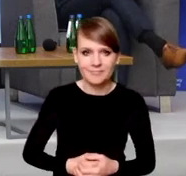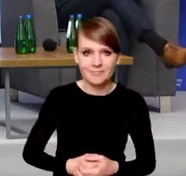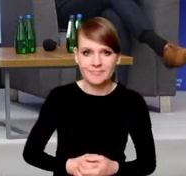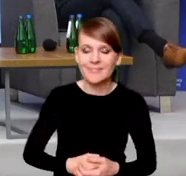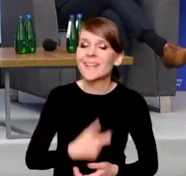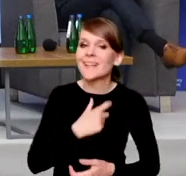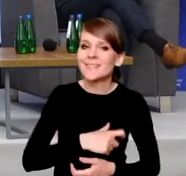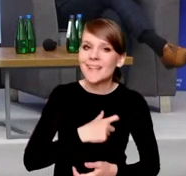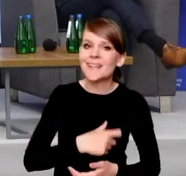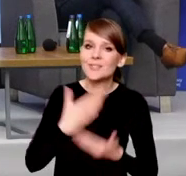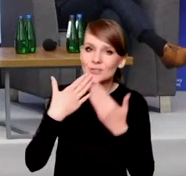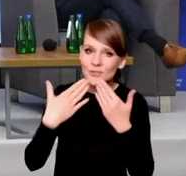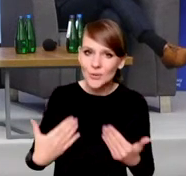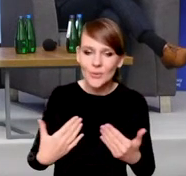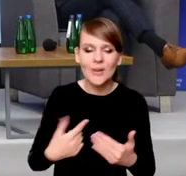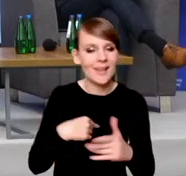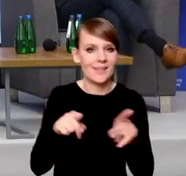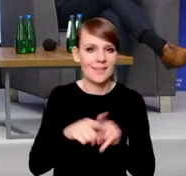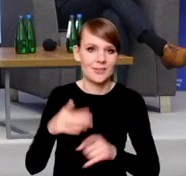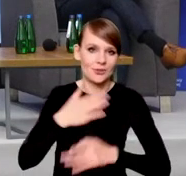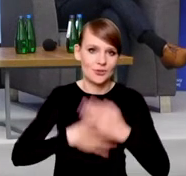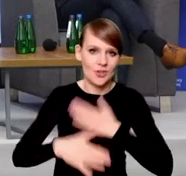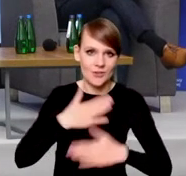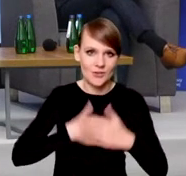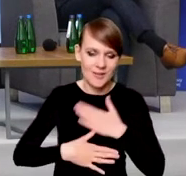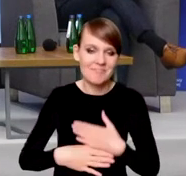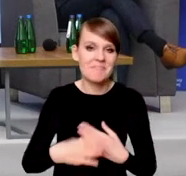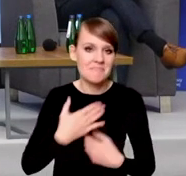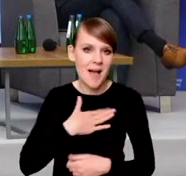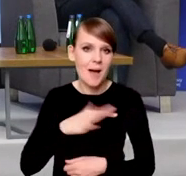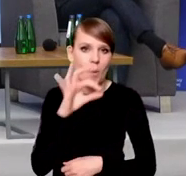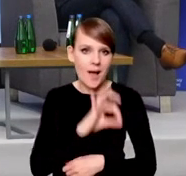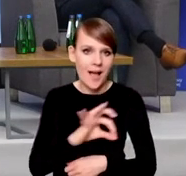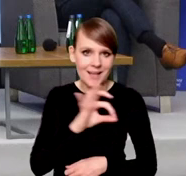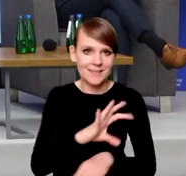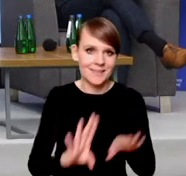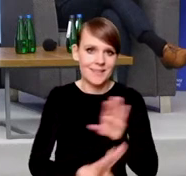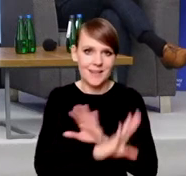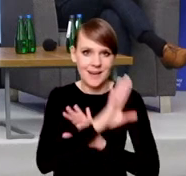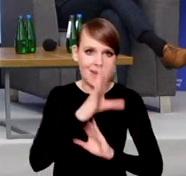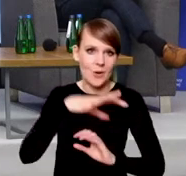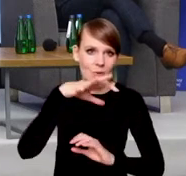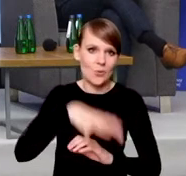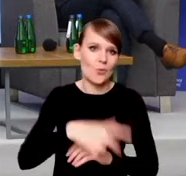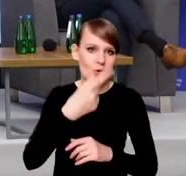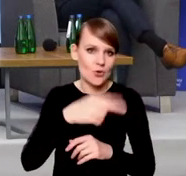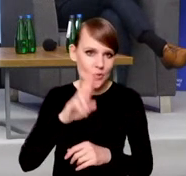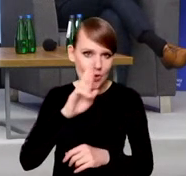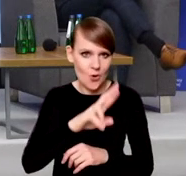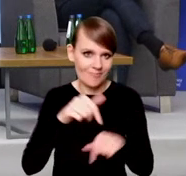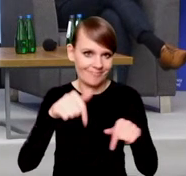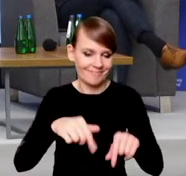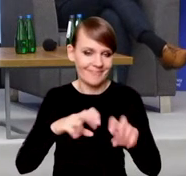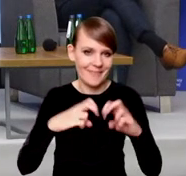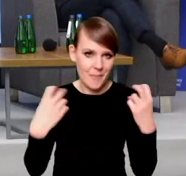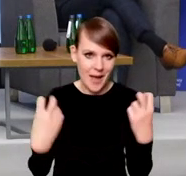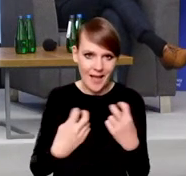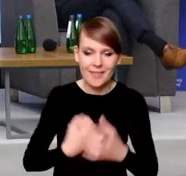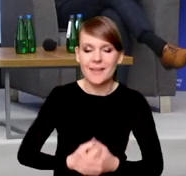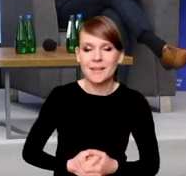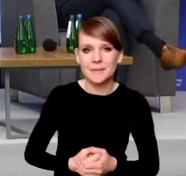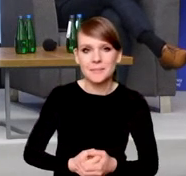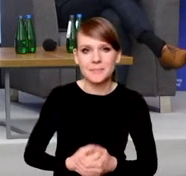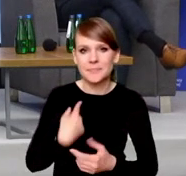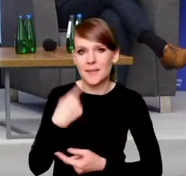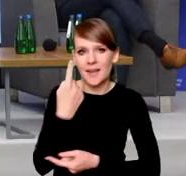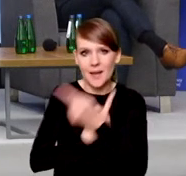również cieszę się, że mam okazję reprezentować środowisko doktoranckie w tym panelu. Myślę, że nie